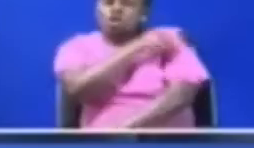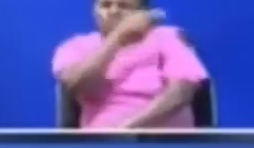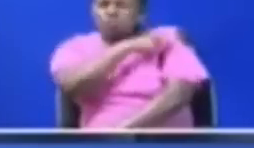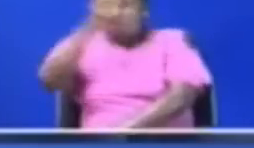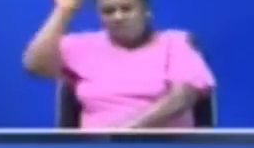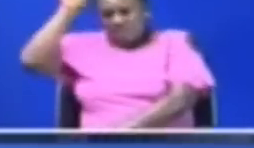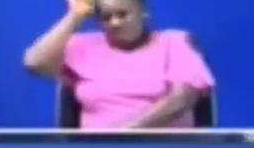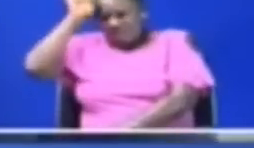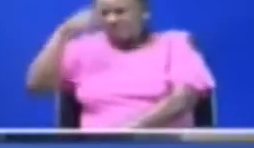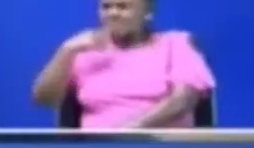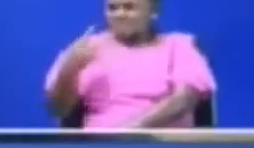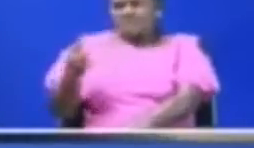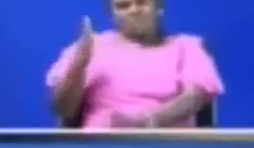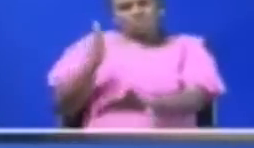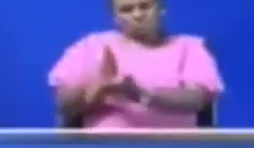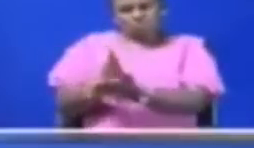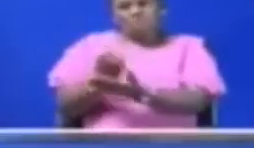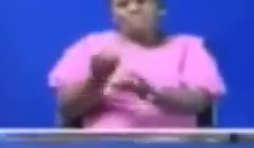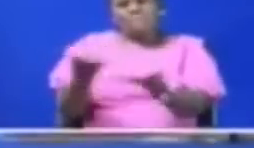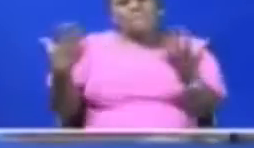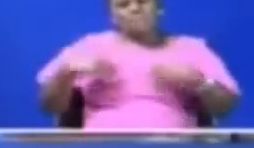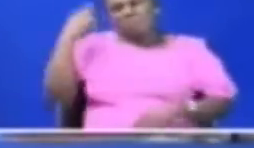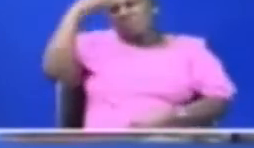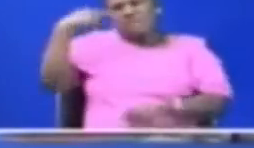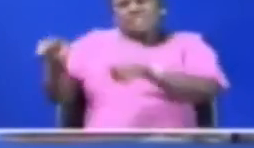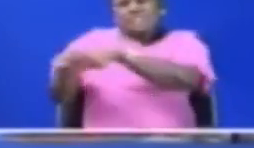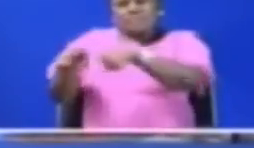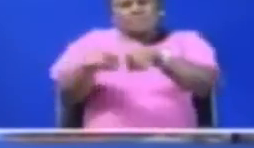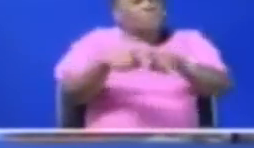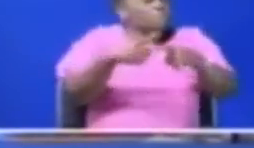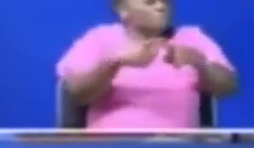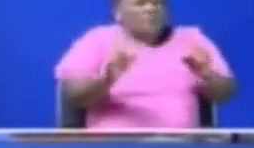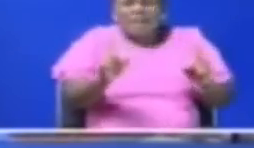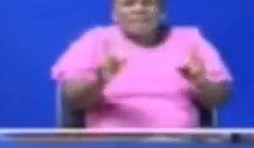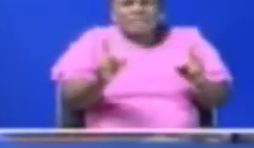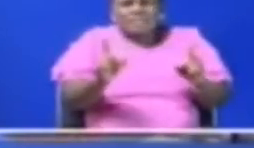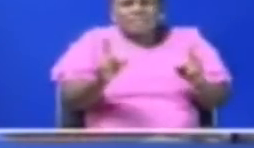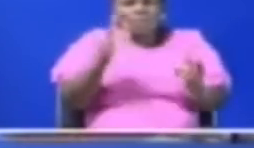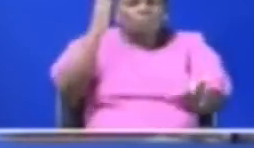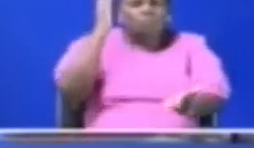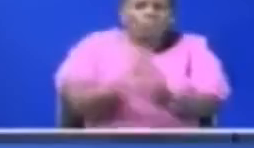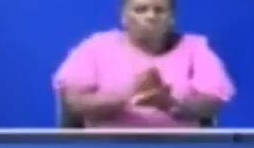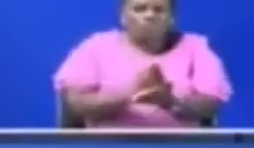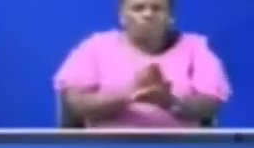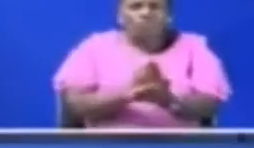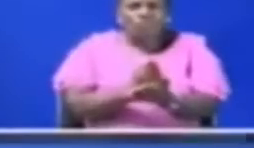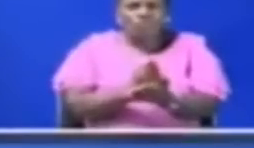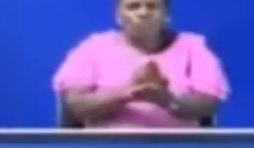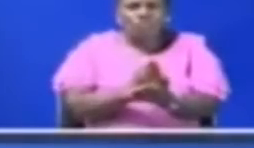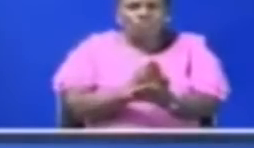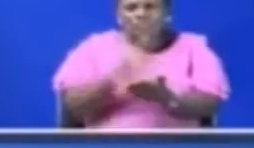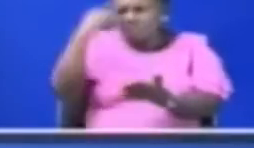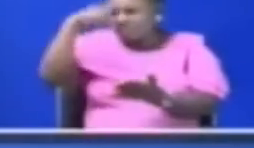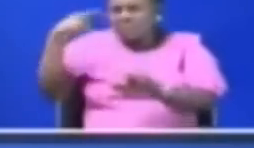in Eldoret, says quite a good number of people may look alike, but is not scientifically a reliable method. People may